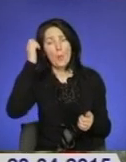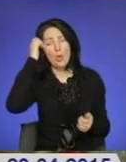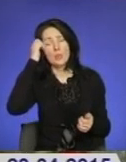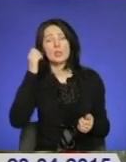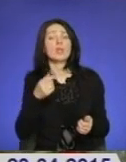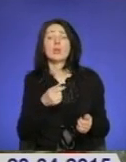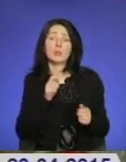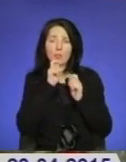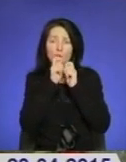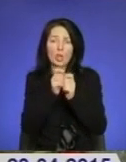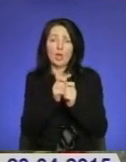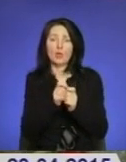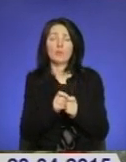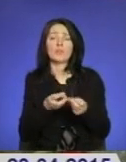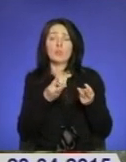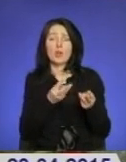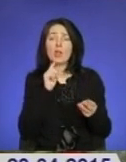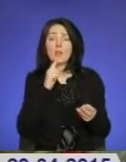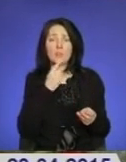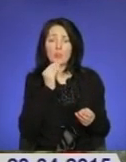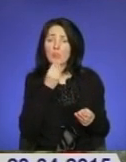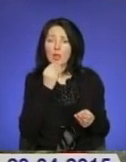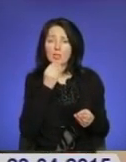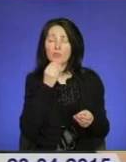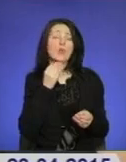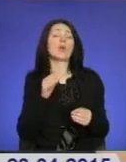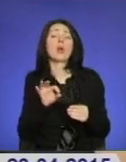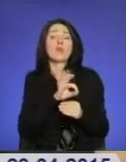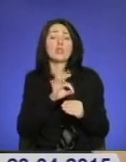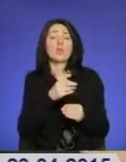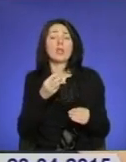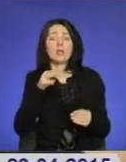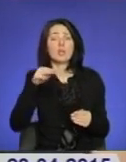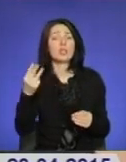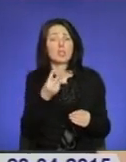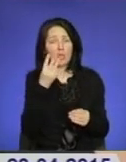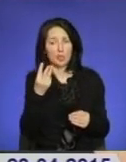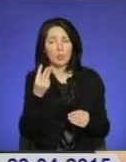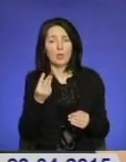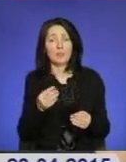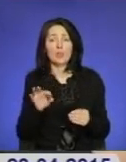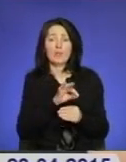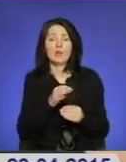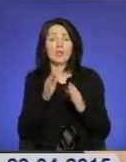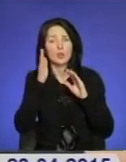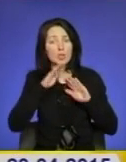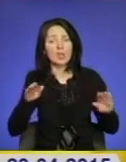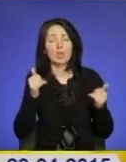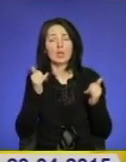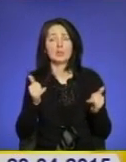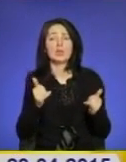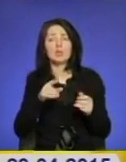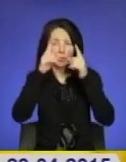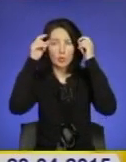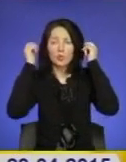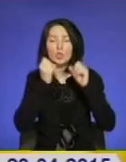смаколики, вишивали тризуби. Перед Великоднем ткали рушники. Зараз запросили віночки та невидимки в національній символіці. За